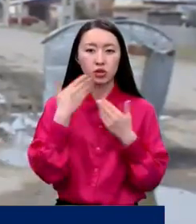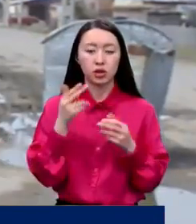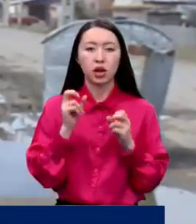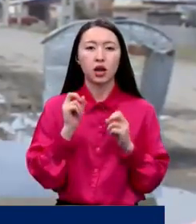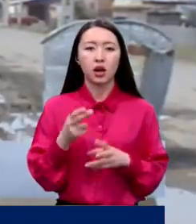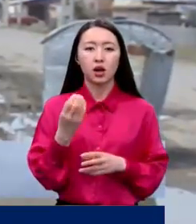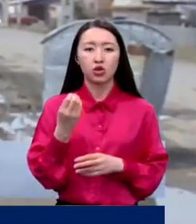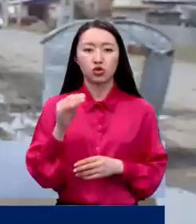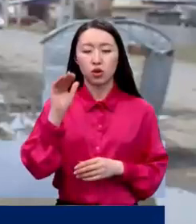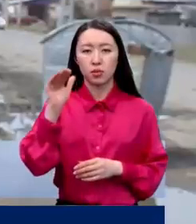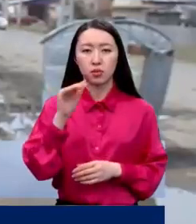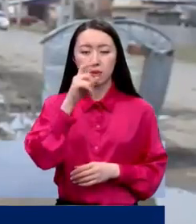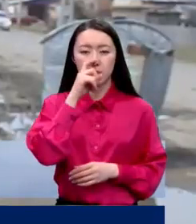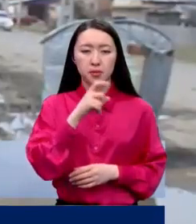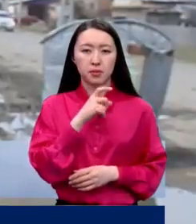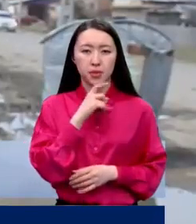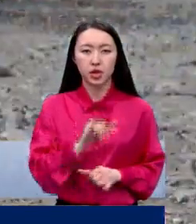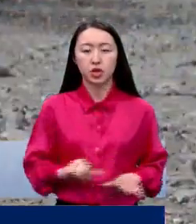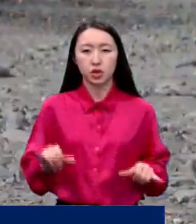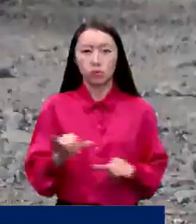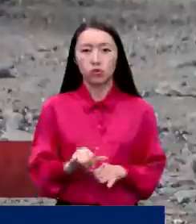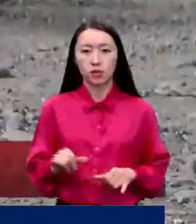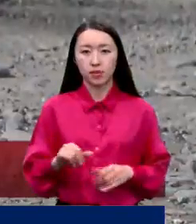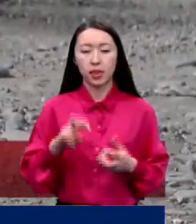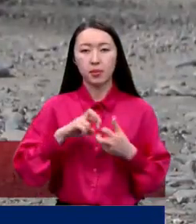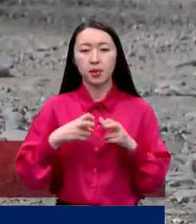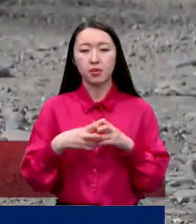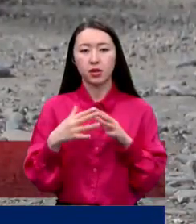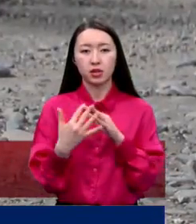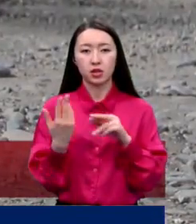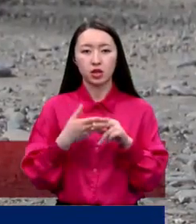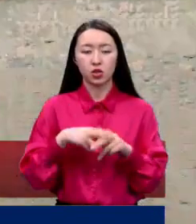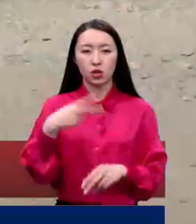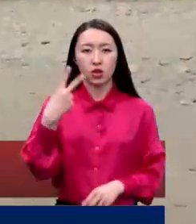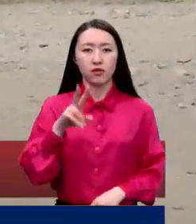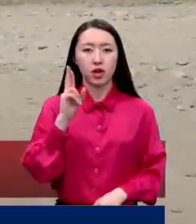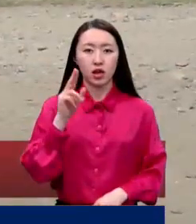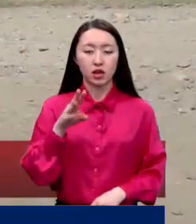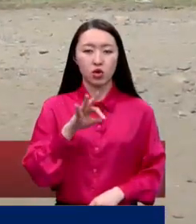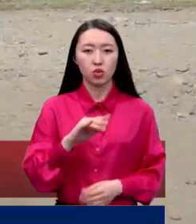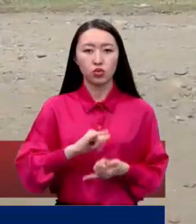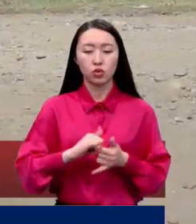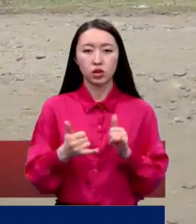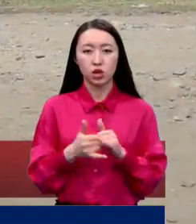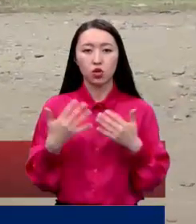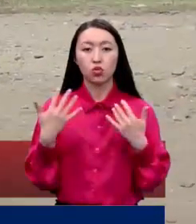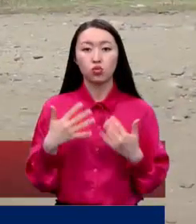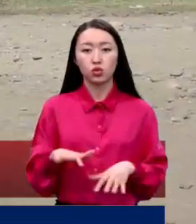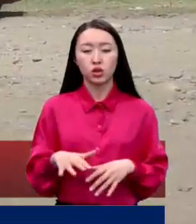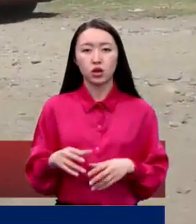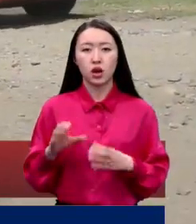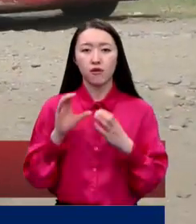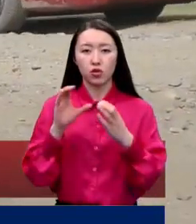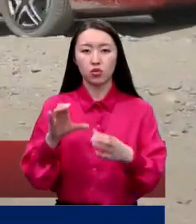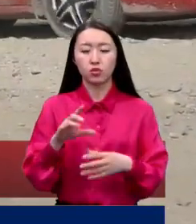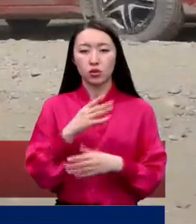еще обращаться? Понятия не имею. Никуда. Проблемное село, до которого всего 20 километров от Усть-Каменогорска, уже перестали заезжать